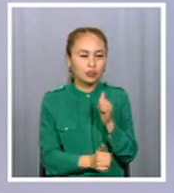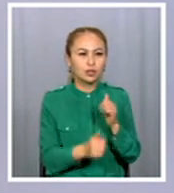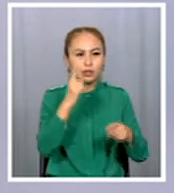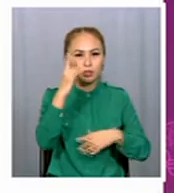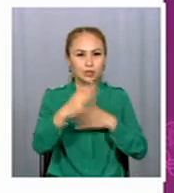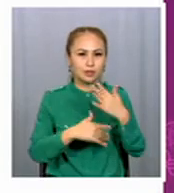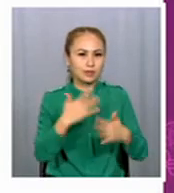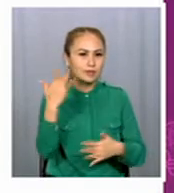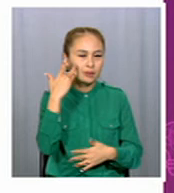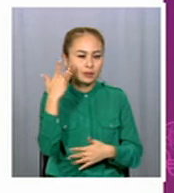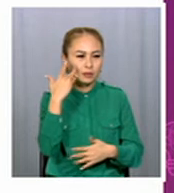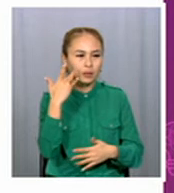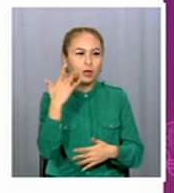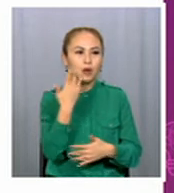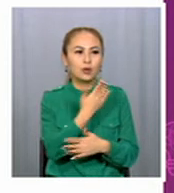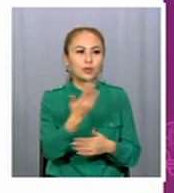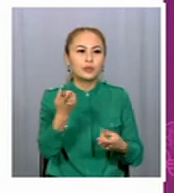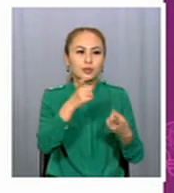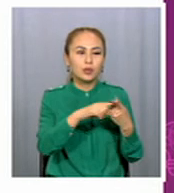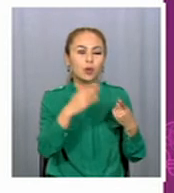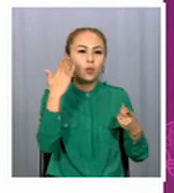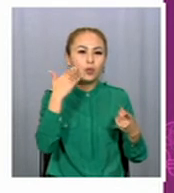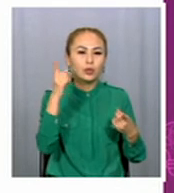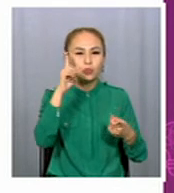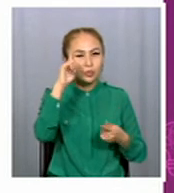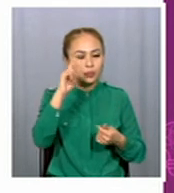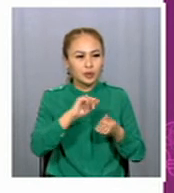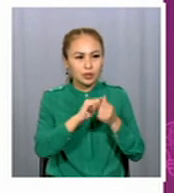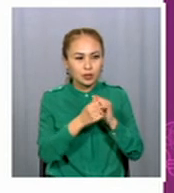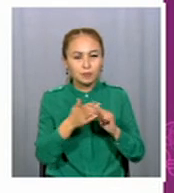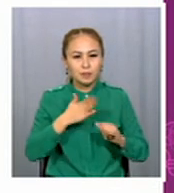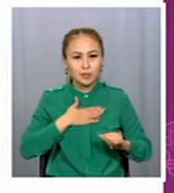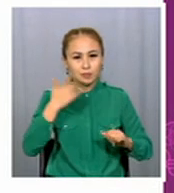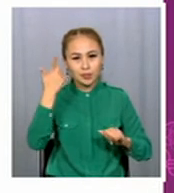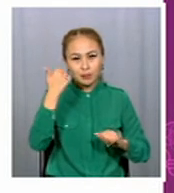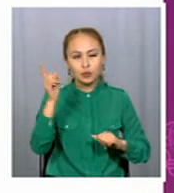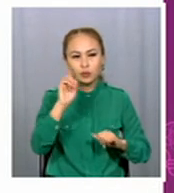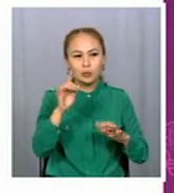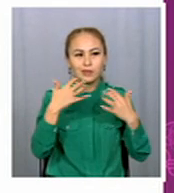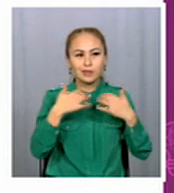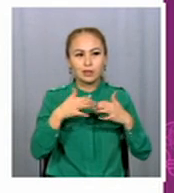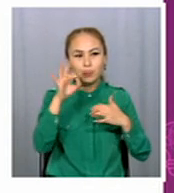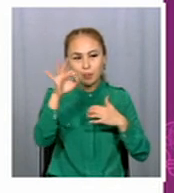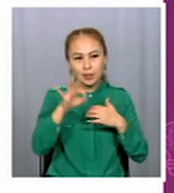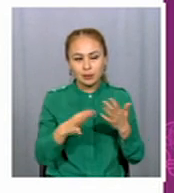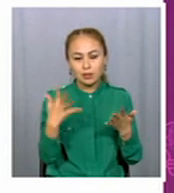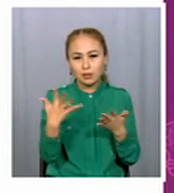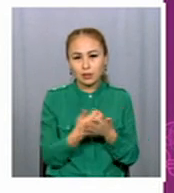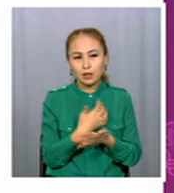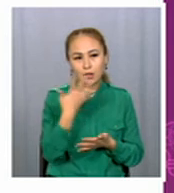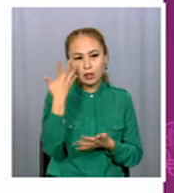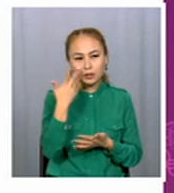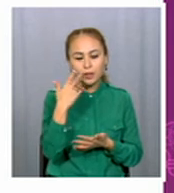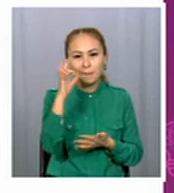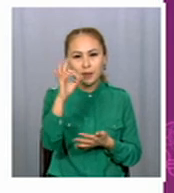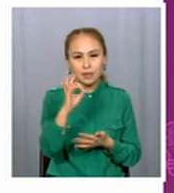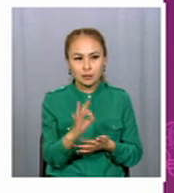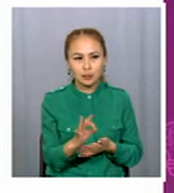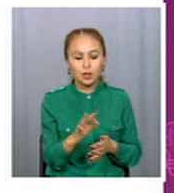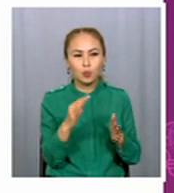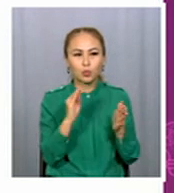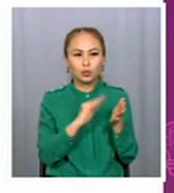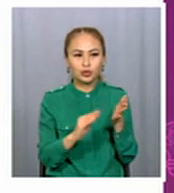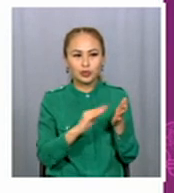иә. Оны бұлар оңай есте сақтау үшін біз білеміз ғой, санның процентін тапқан кезде біз процентті бөлшекке